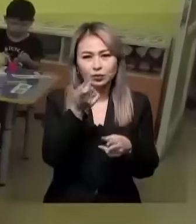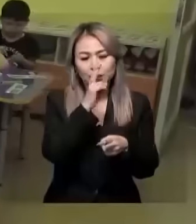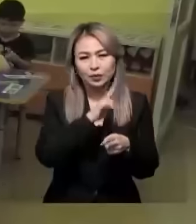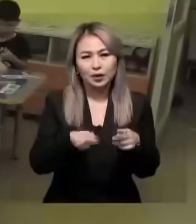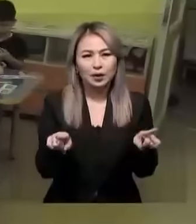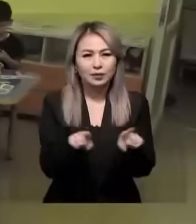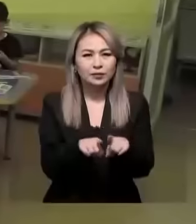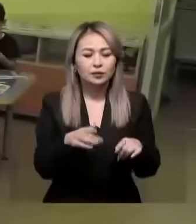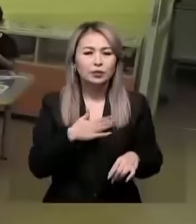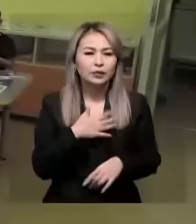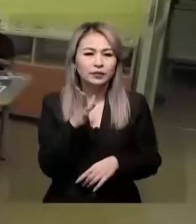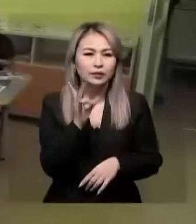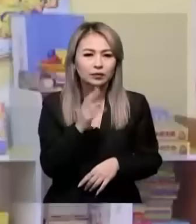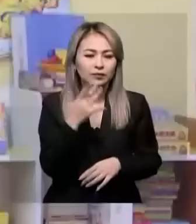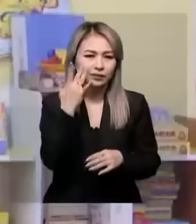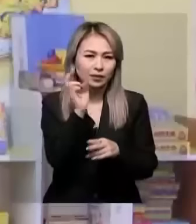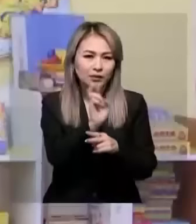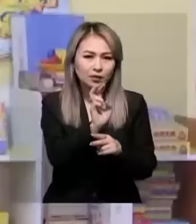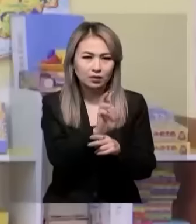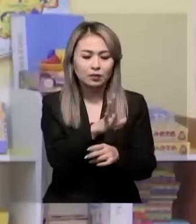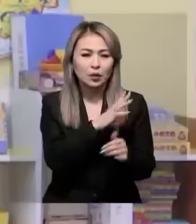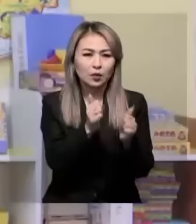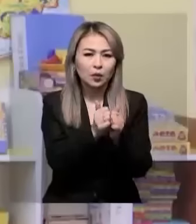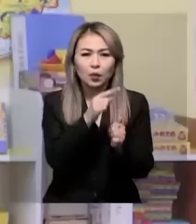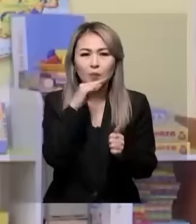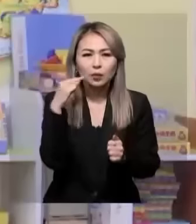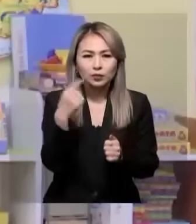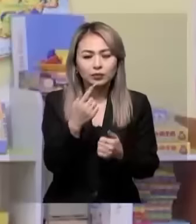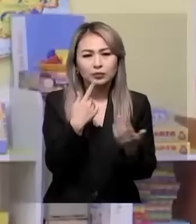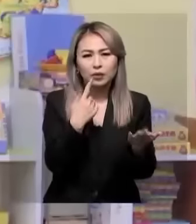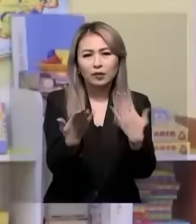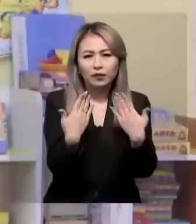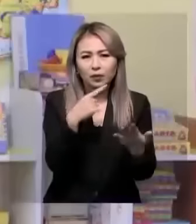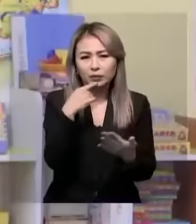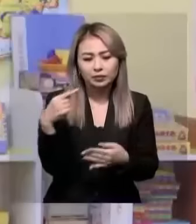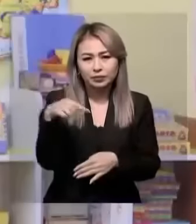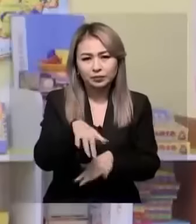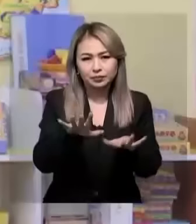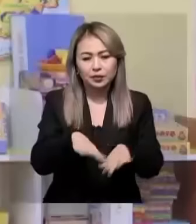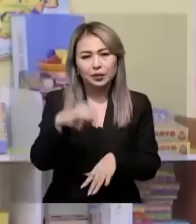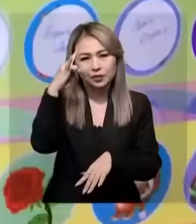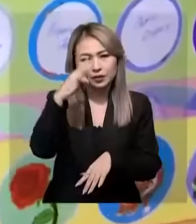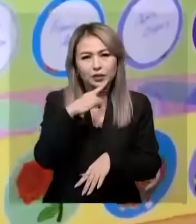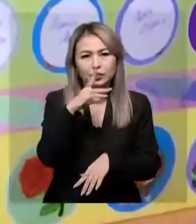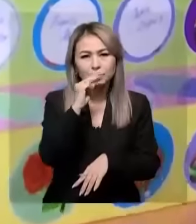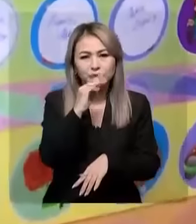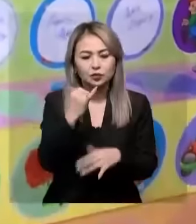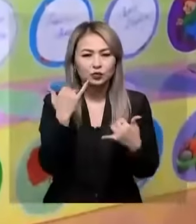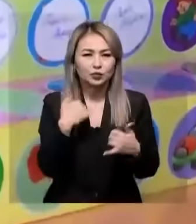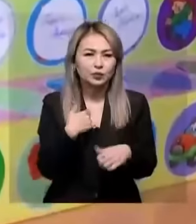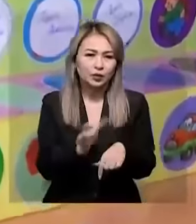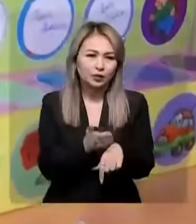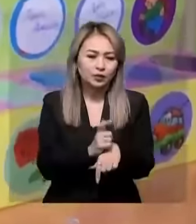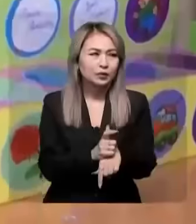отырмыз. Менің немерем осы балабақшаға барады. Көршілерім орыс қой. Орысша сөйлеп жүреді, осындан келгеннен бері қазақша сөйлейді. Сондықтан да мен